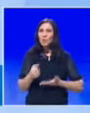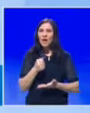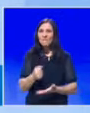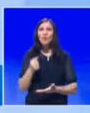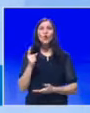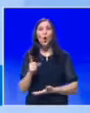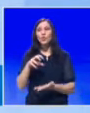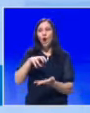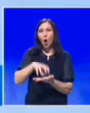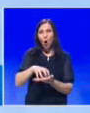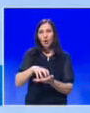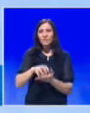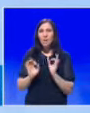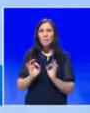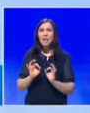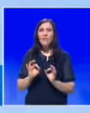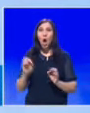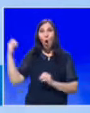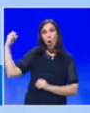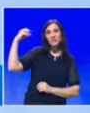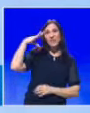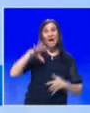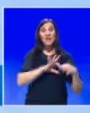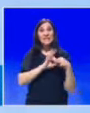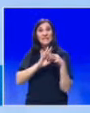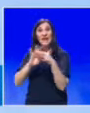в момента осветява зависимостите в съдебната система.